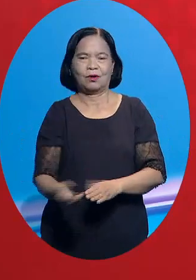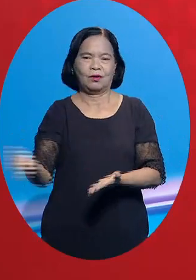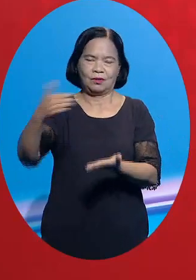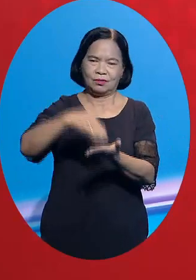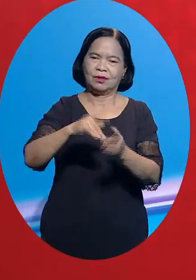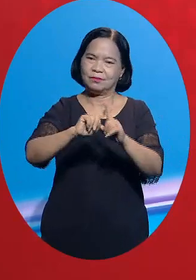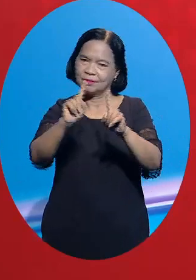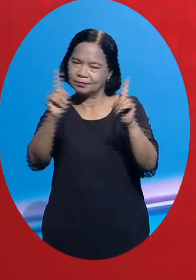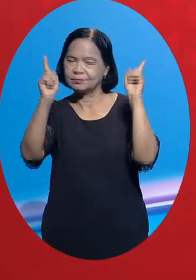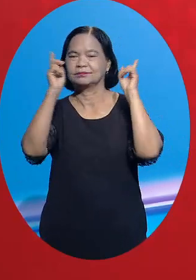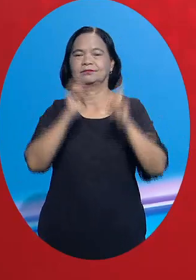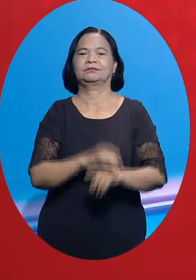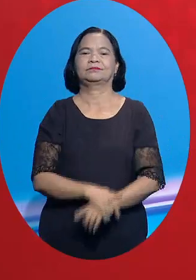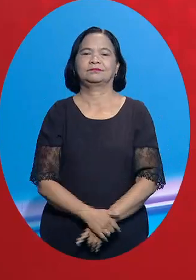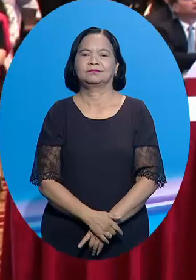khác